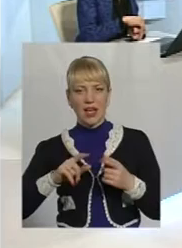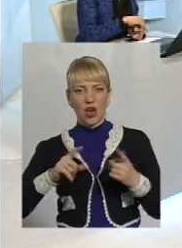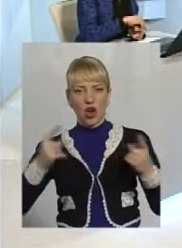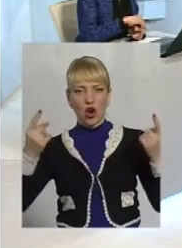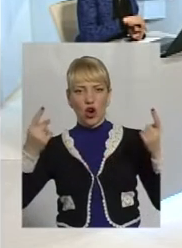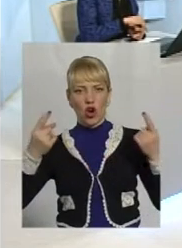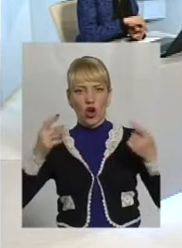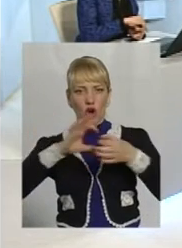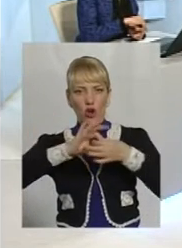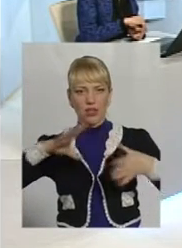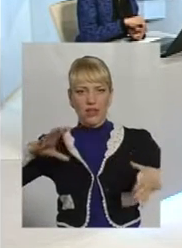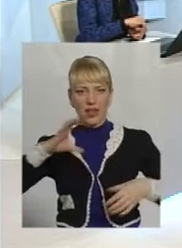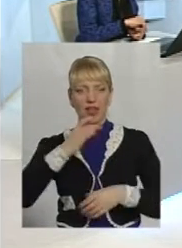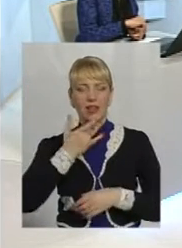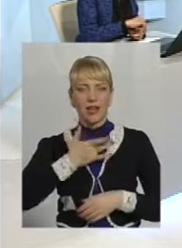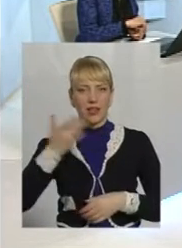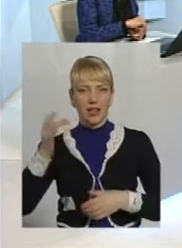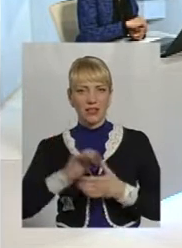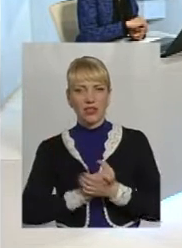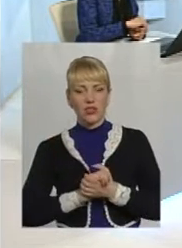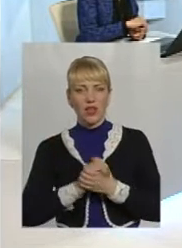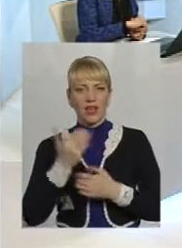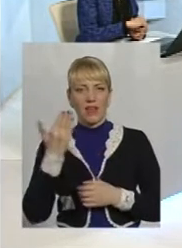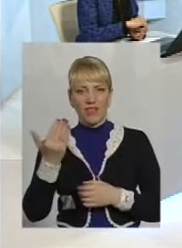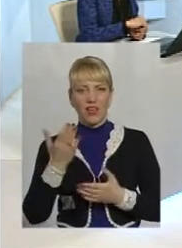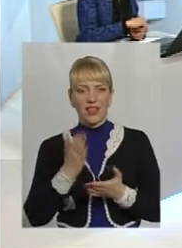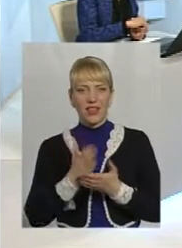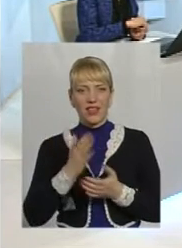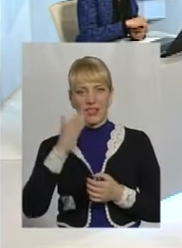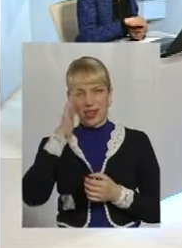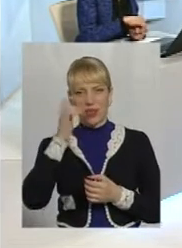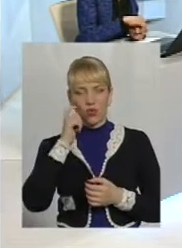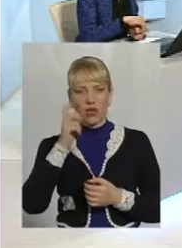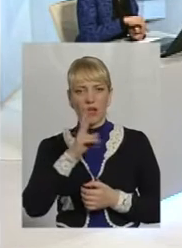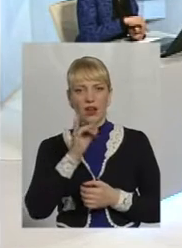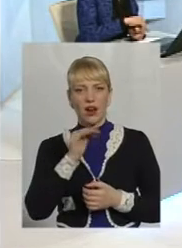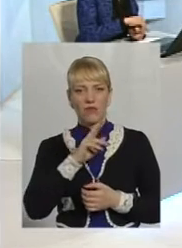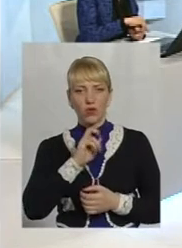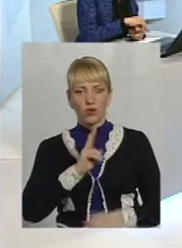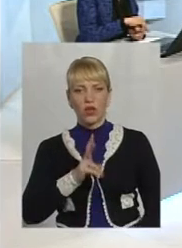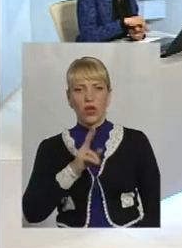це ви розвалили його, керують зрадники України. Кравчук, Кузьма,